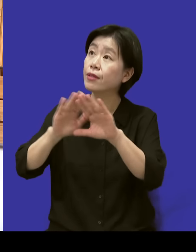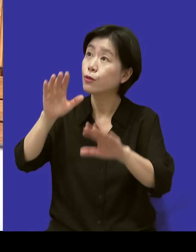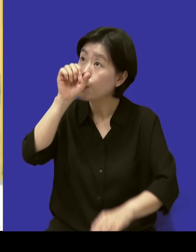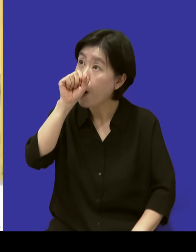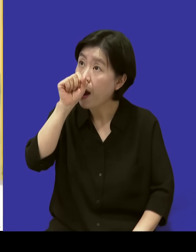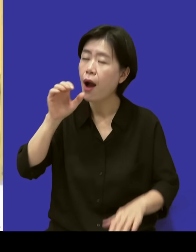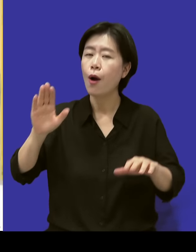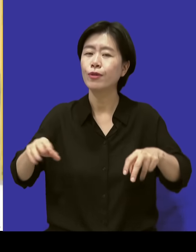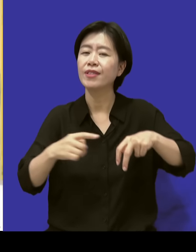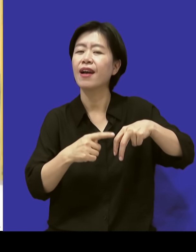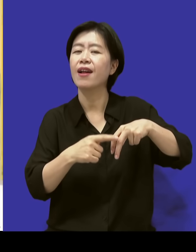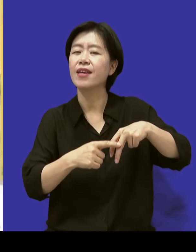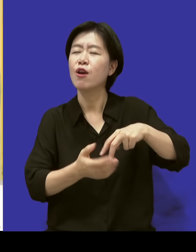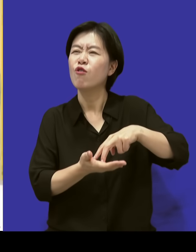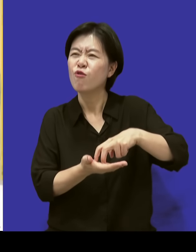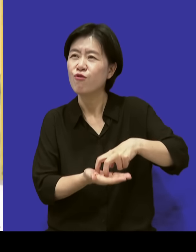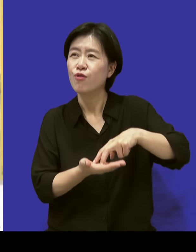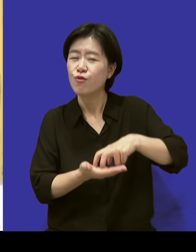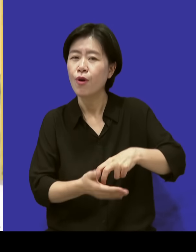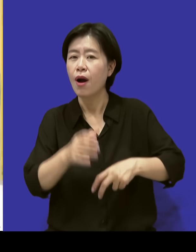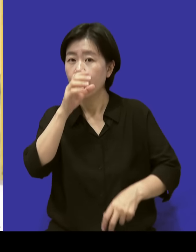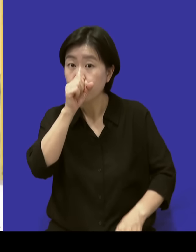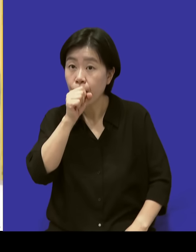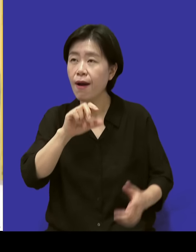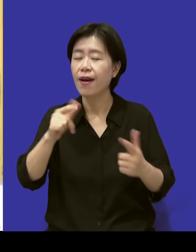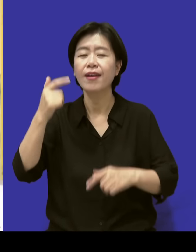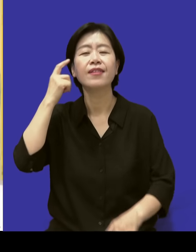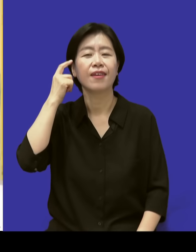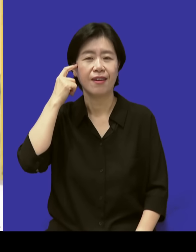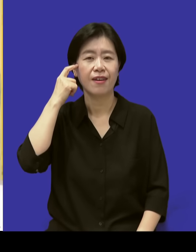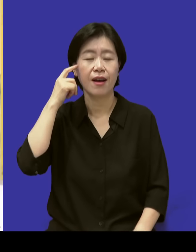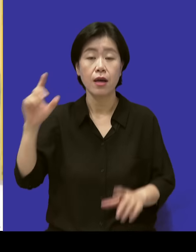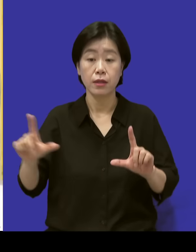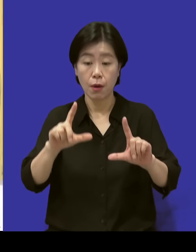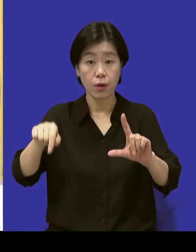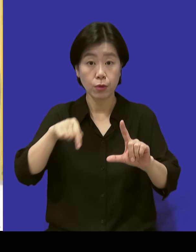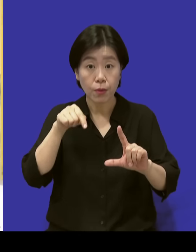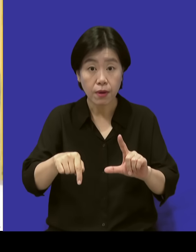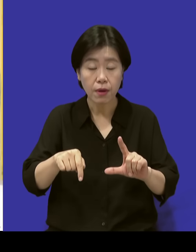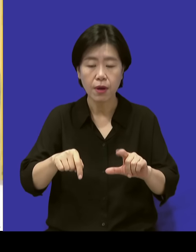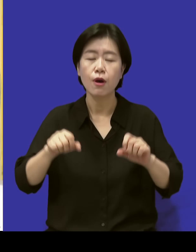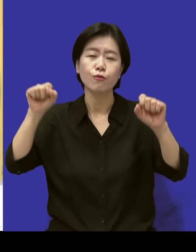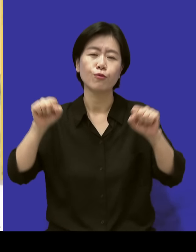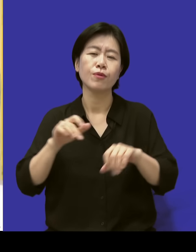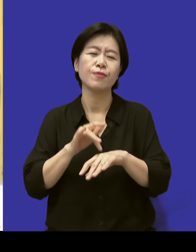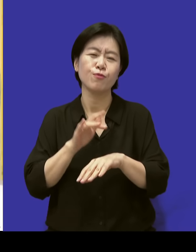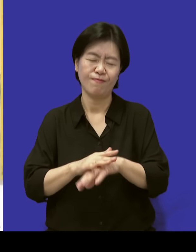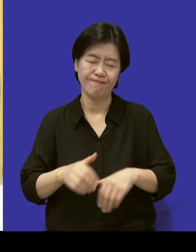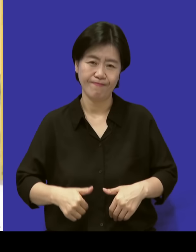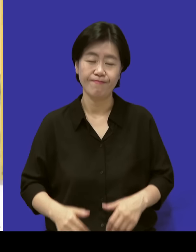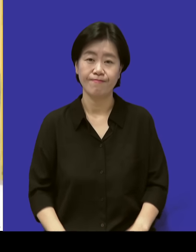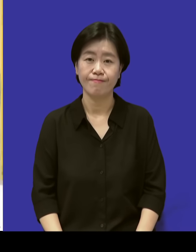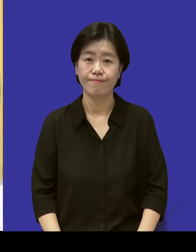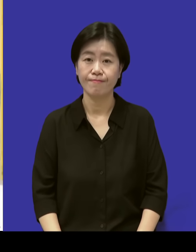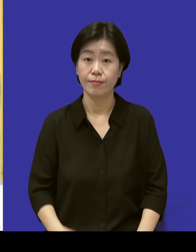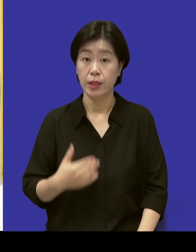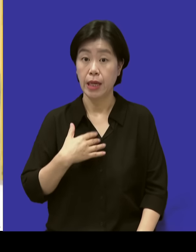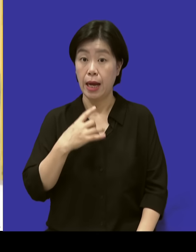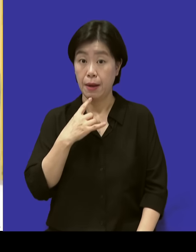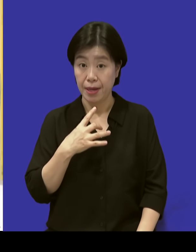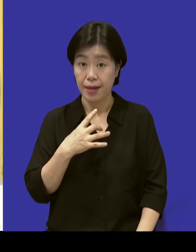씨도 그러잖아요. 네. 그렇게 예. 이제 운동을 생활의 일부로 만들어가는 것도 중요하고 또 저만의 노하우는